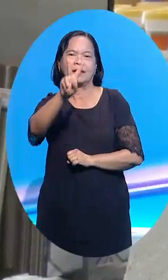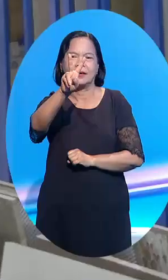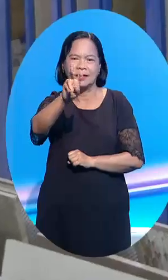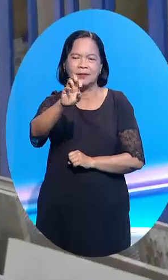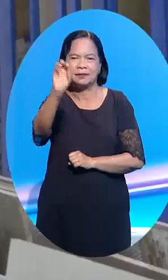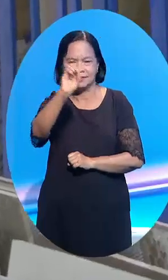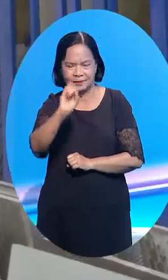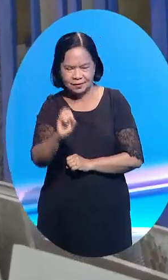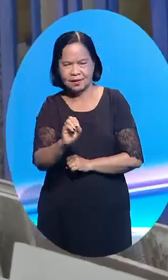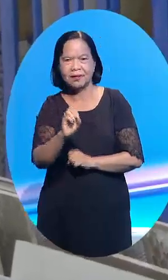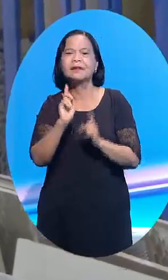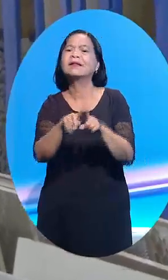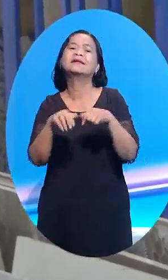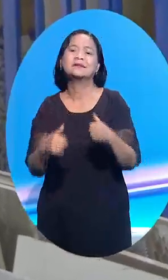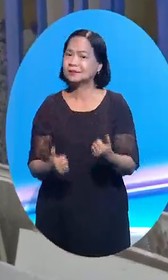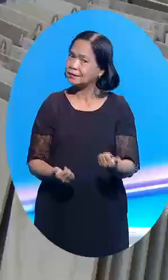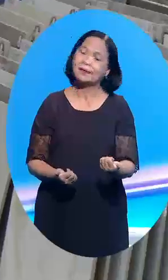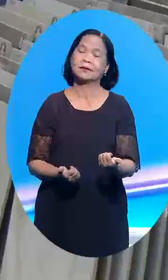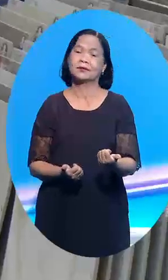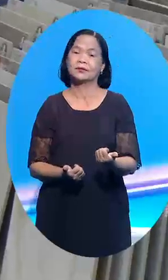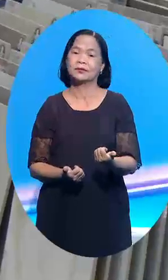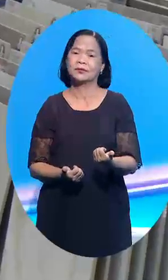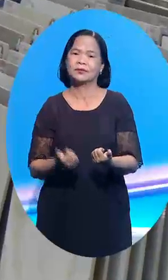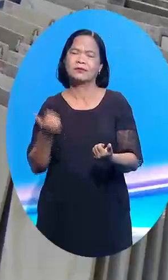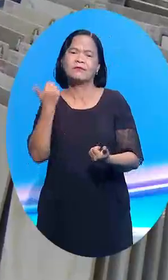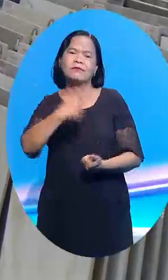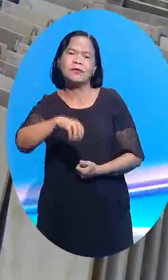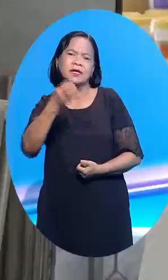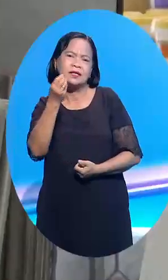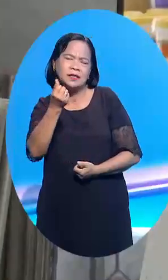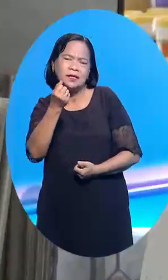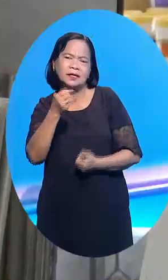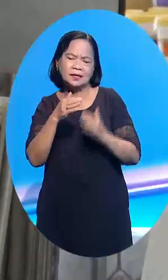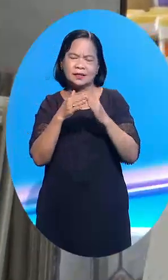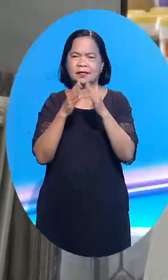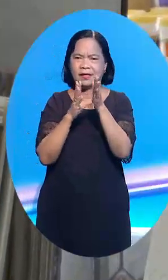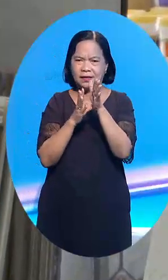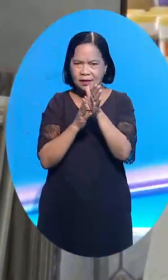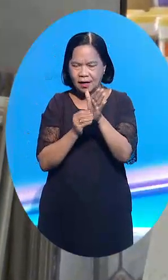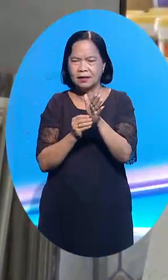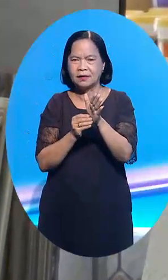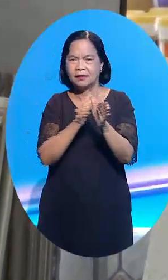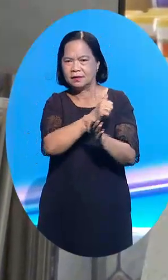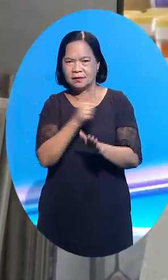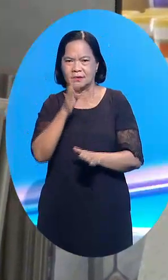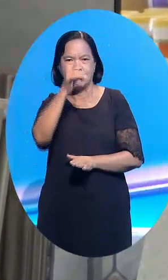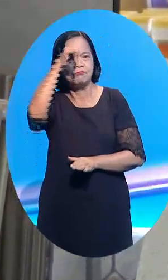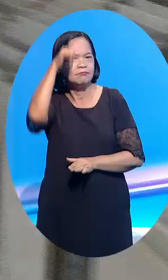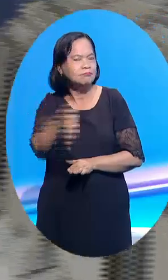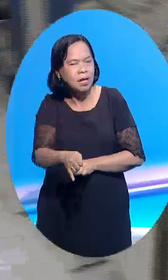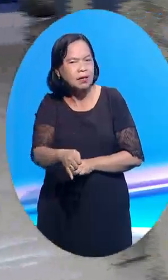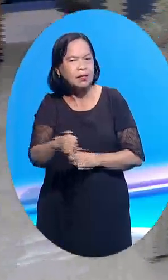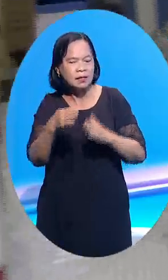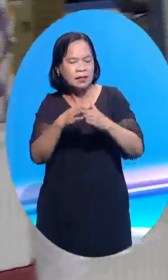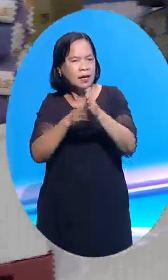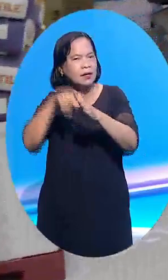15 đến 20%. Nguyên nhân chính là cái dòng tiền từ bất động sản. Người ta bị, nói chung là bất động